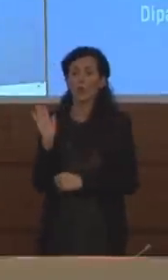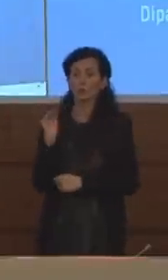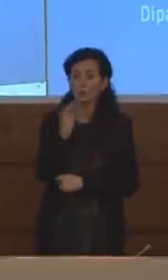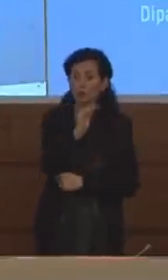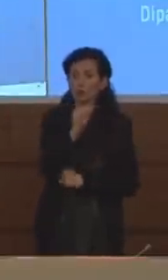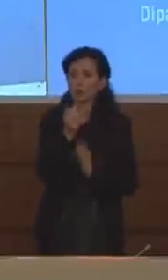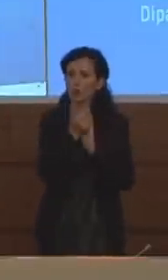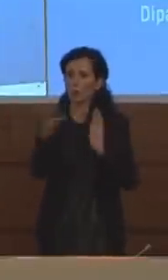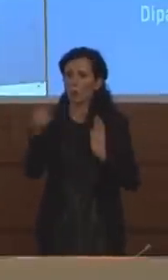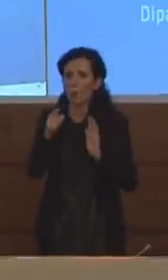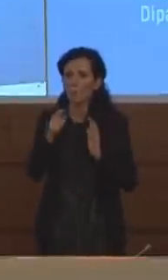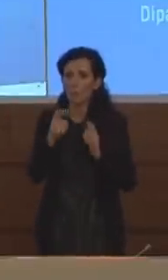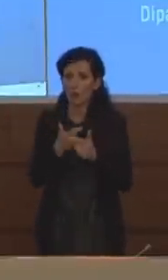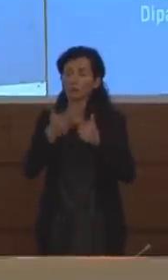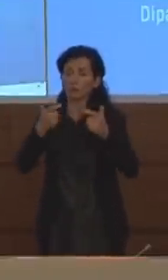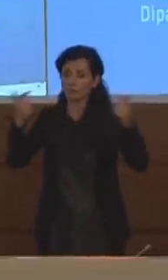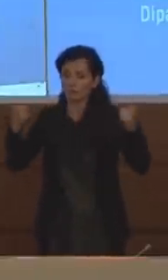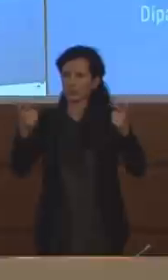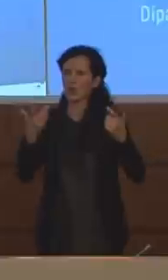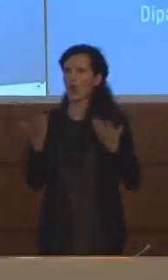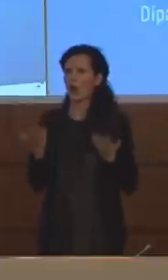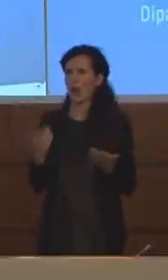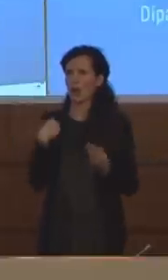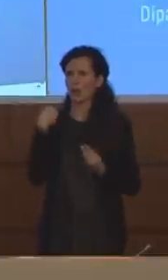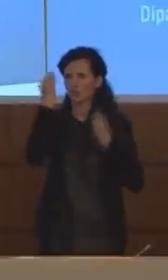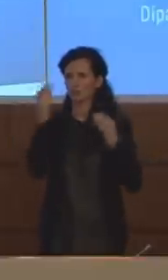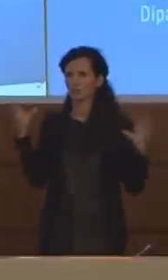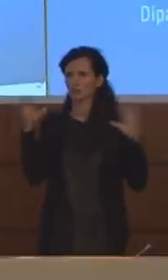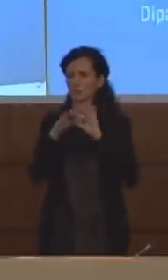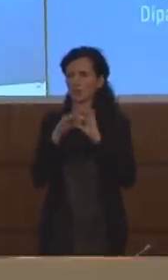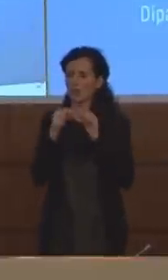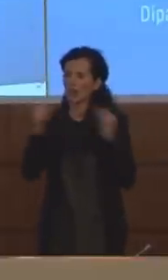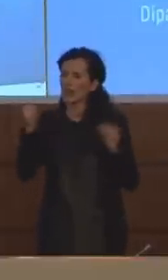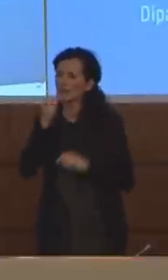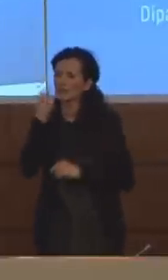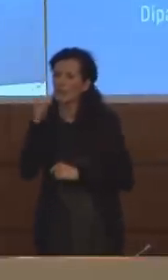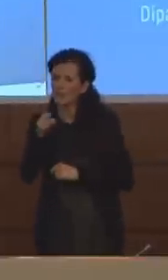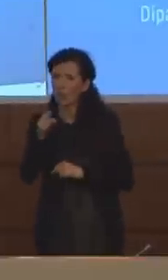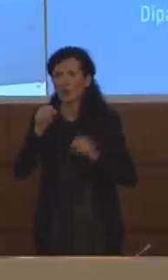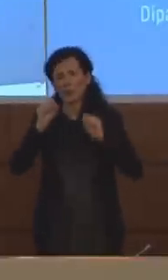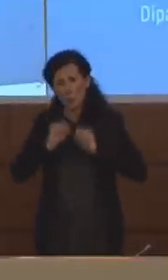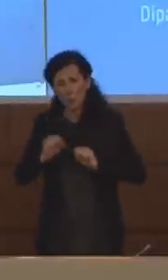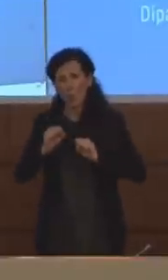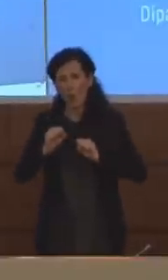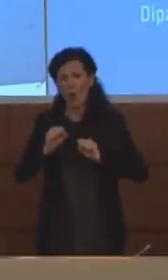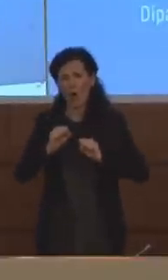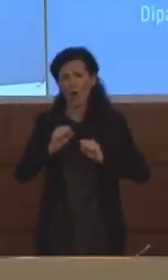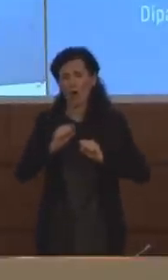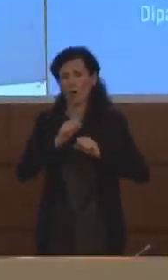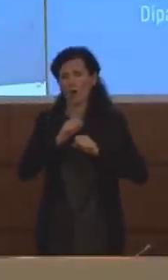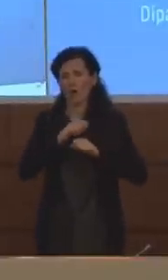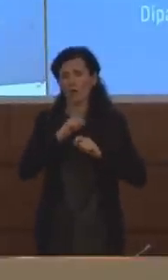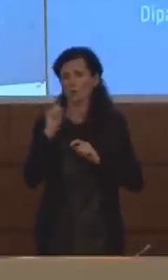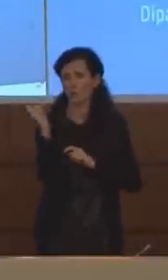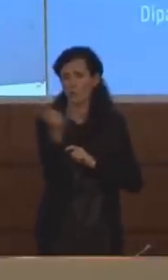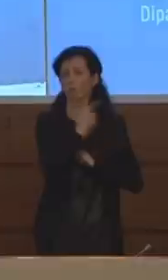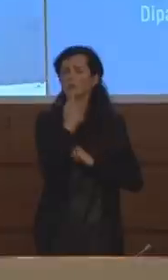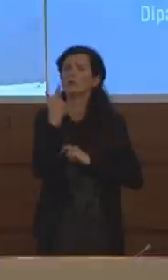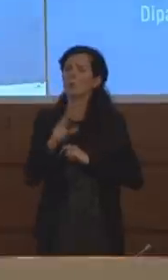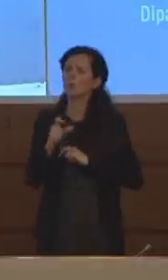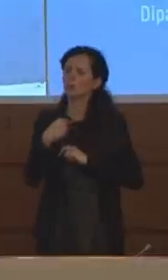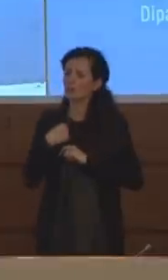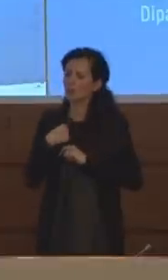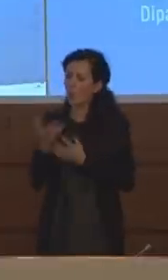allora mi chiedo sui tamponi considerando che c'è un protocollo preciso non si può un po allargare perché noi ci arrivano tantissime segnalazioni di persone